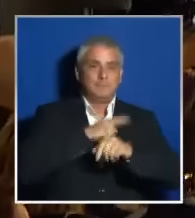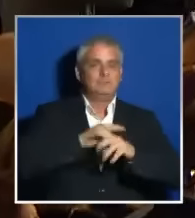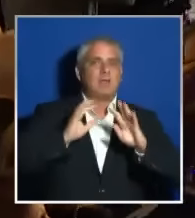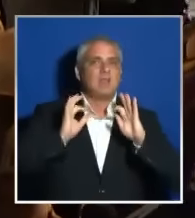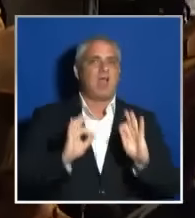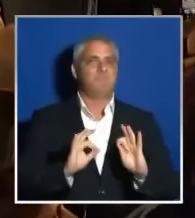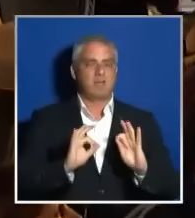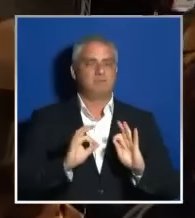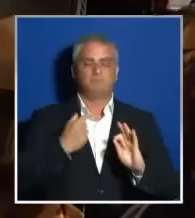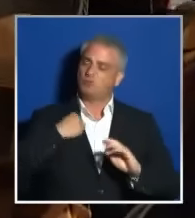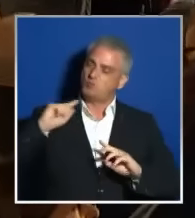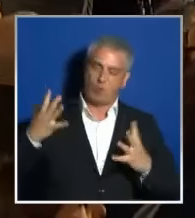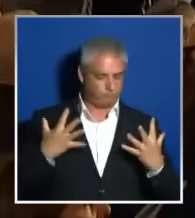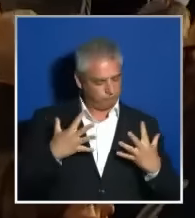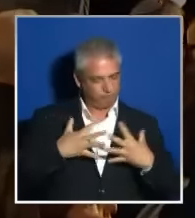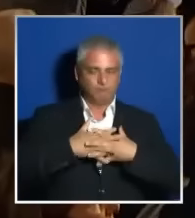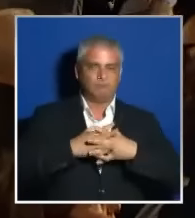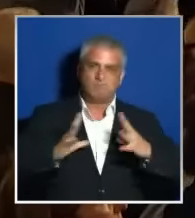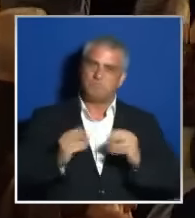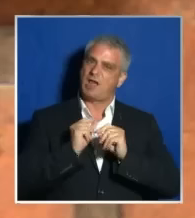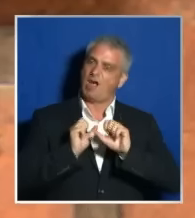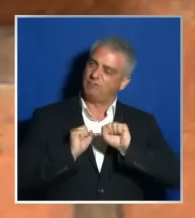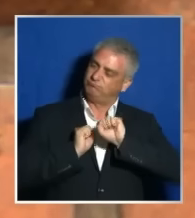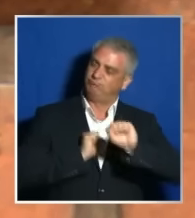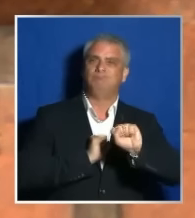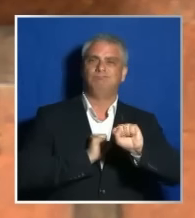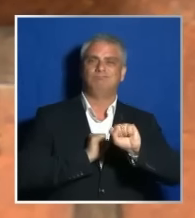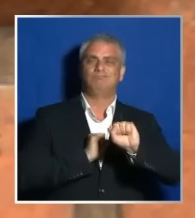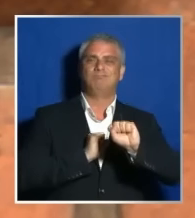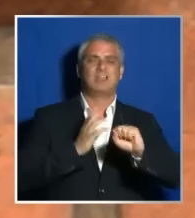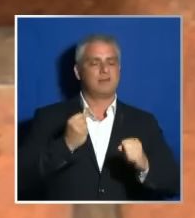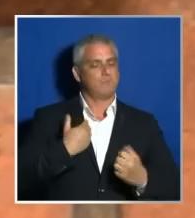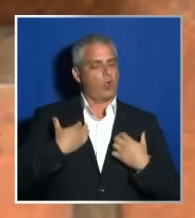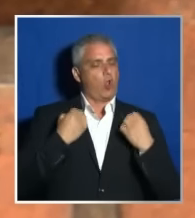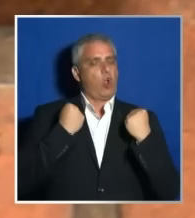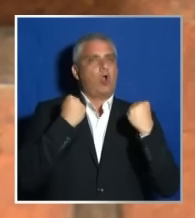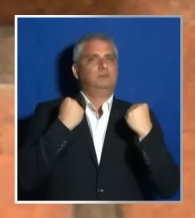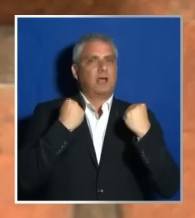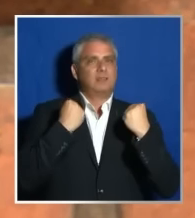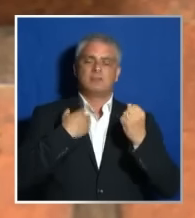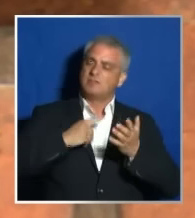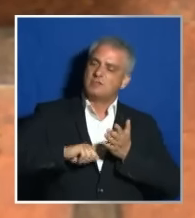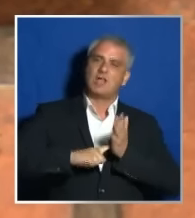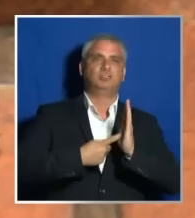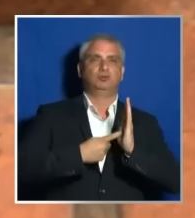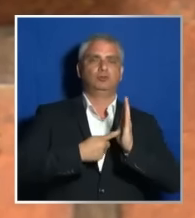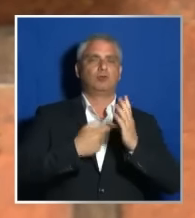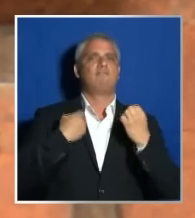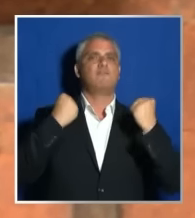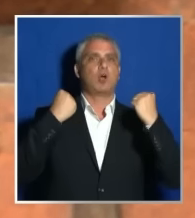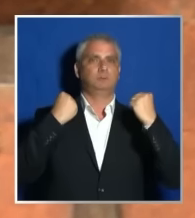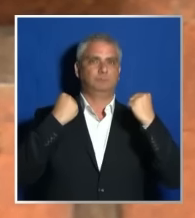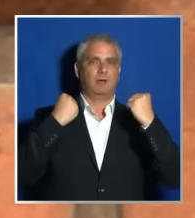האמת נעמדנו יחד, כתף אל כתף, מלאי חוסן, נחישות